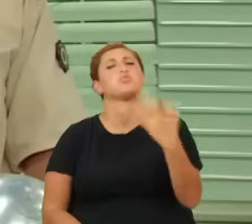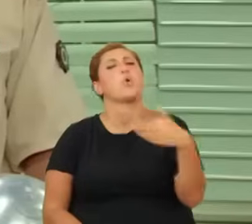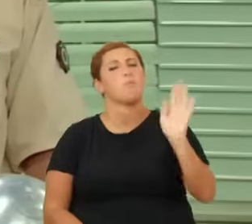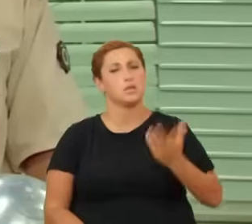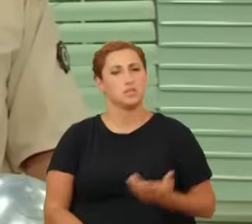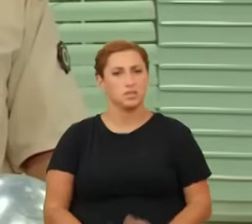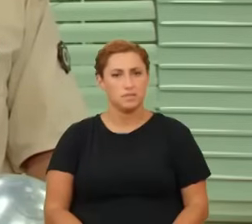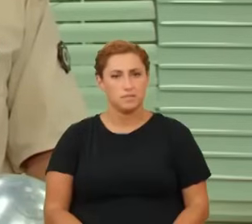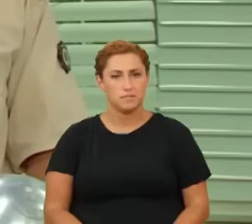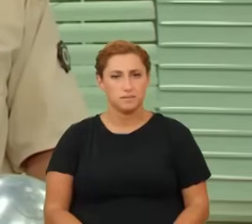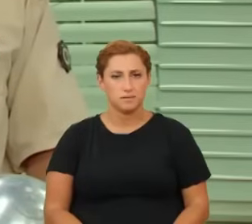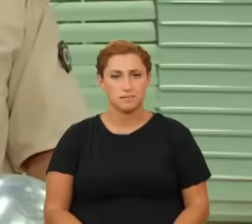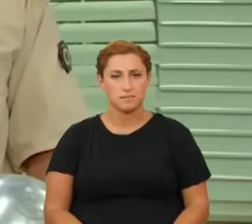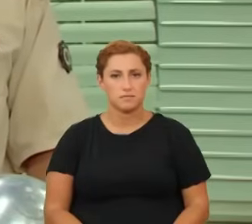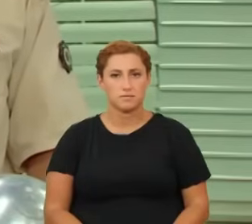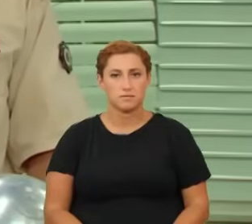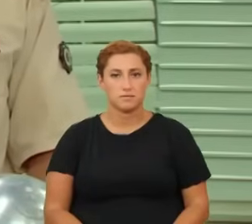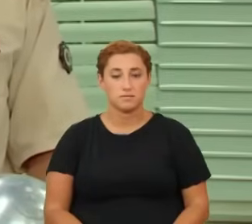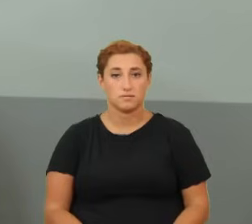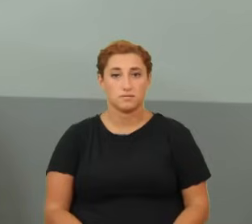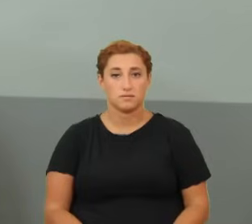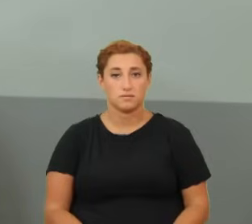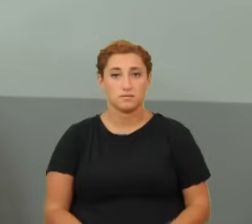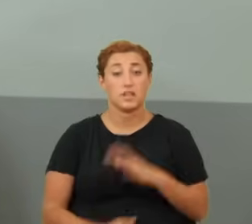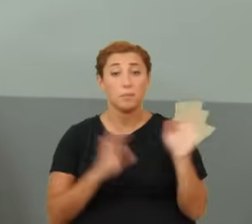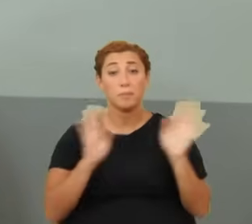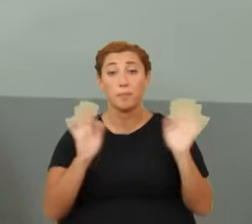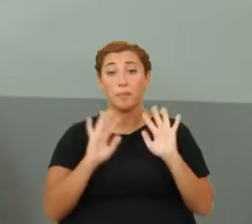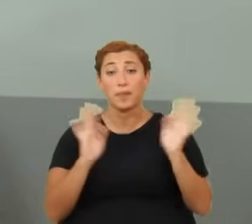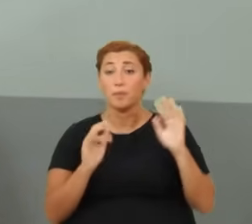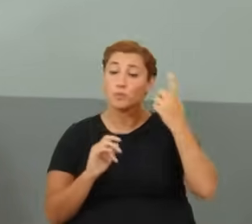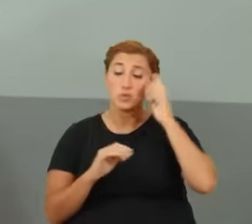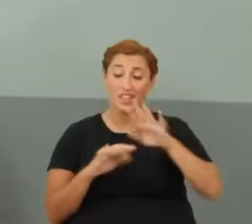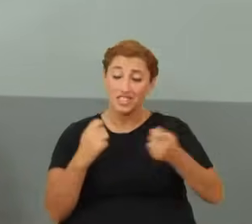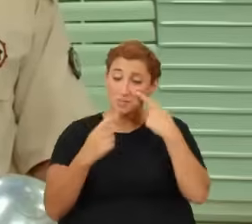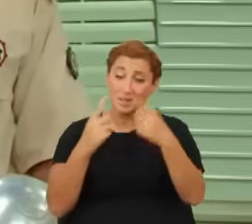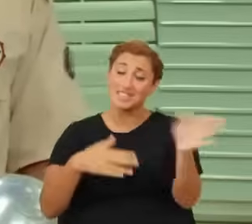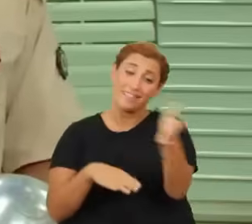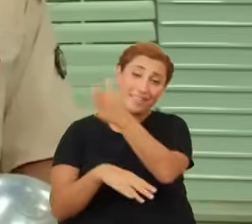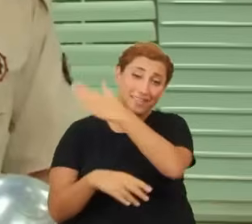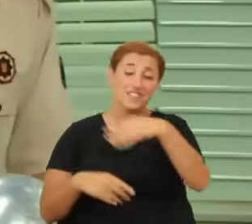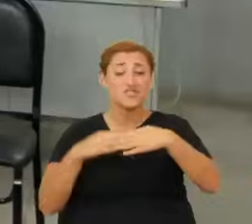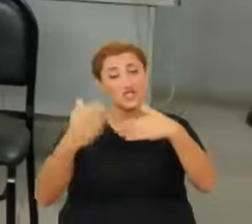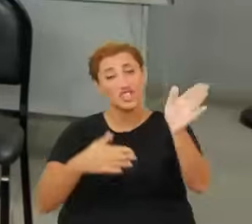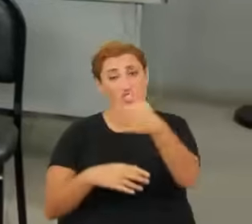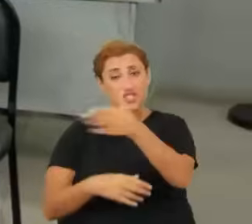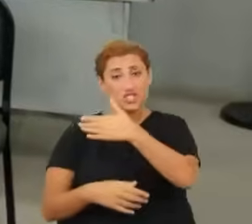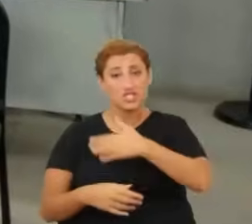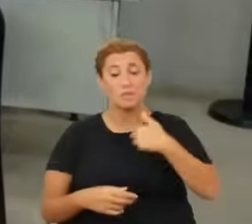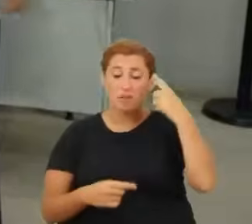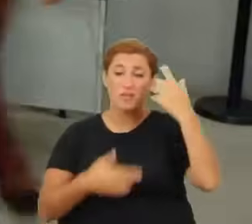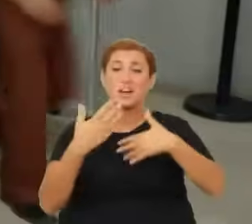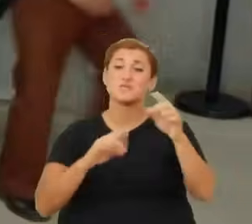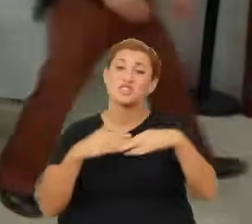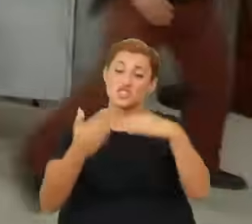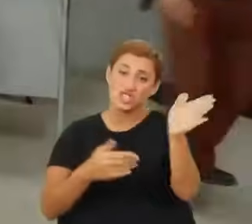olmaz. Öyle şey olmaz. Tamam tamam tamam, düşünürüz. Hadi işinize bakalım. Çık dışarı ya. Çık dışarı. Çık. Benim de kafam